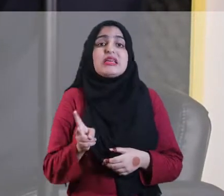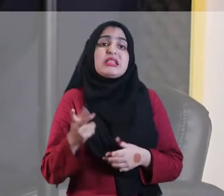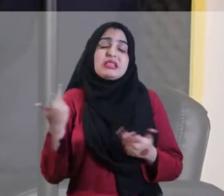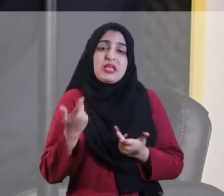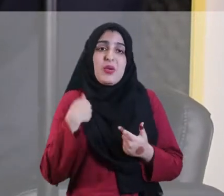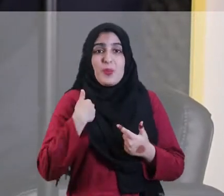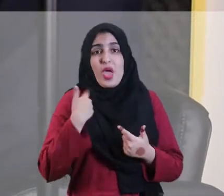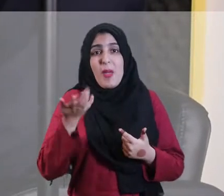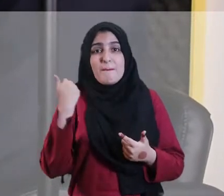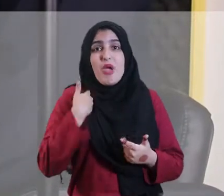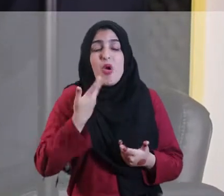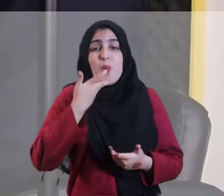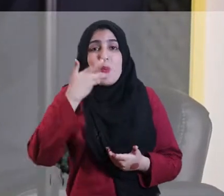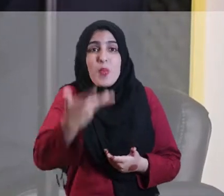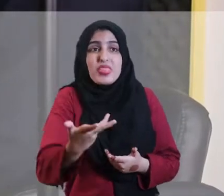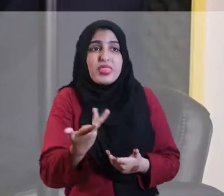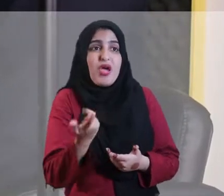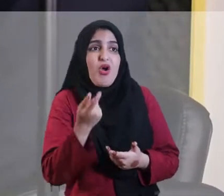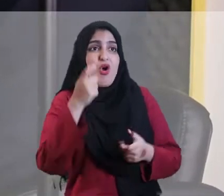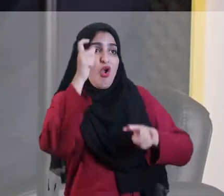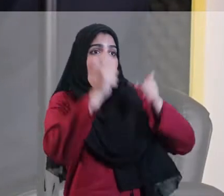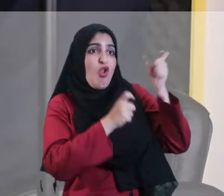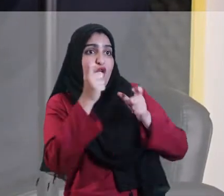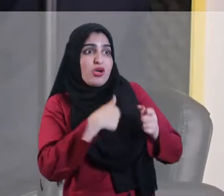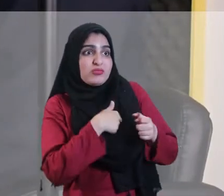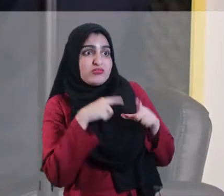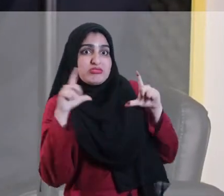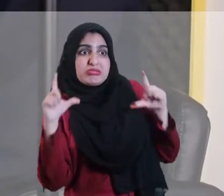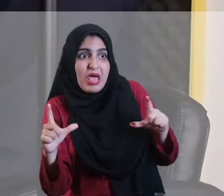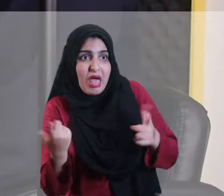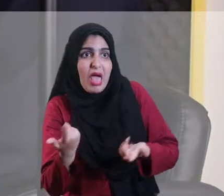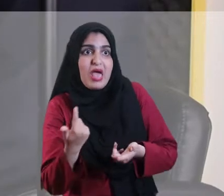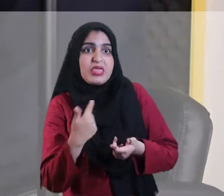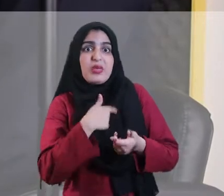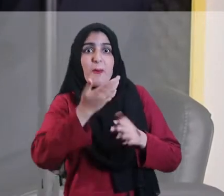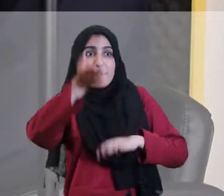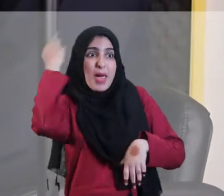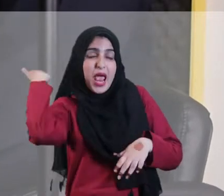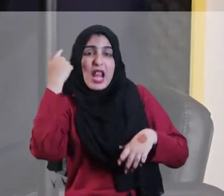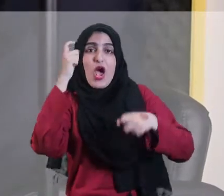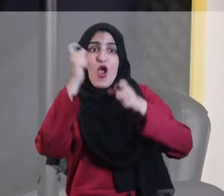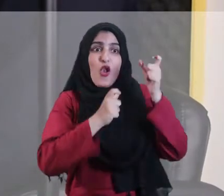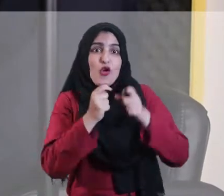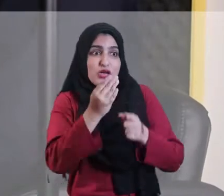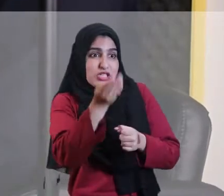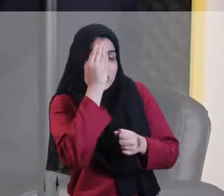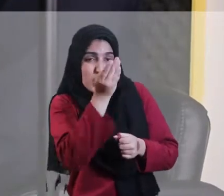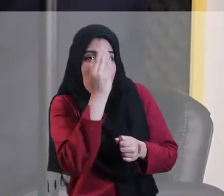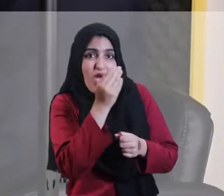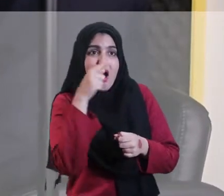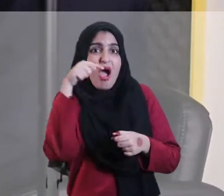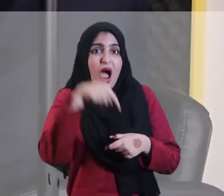सब्सक्राइब और से और